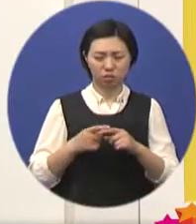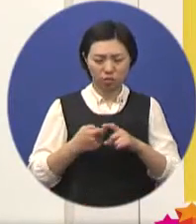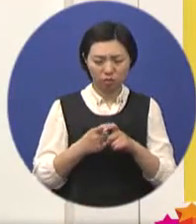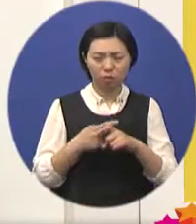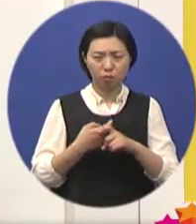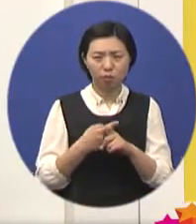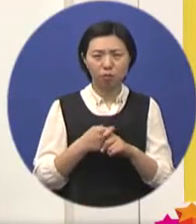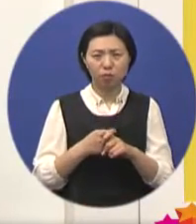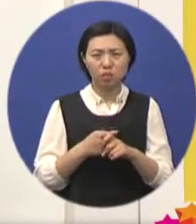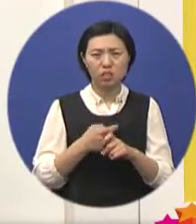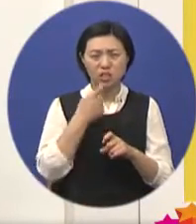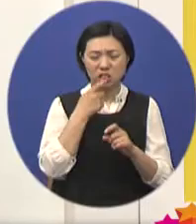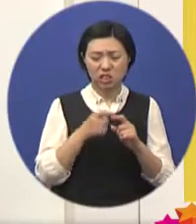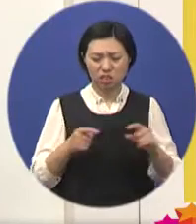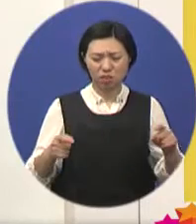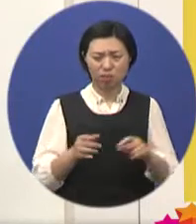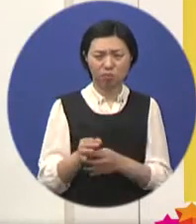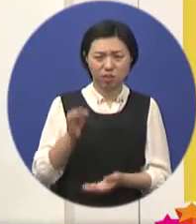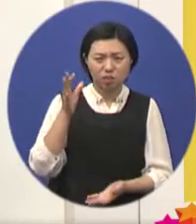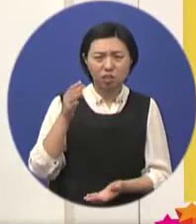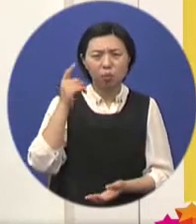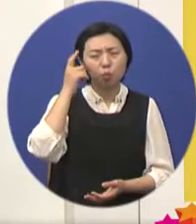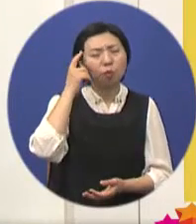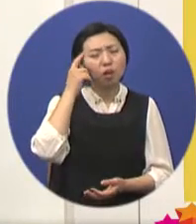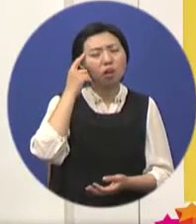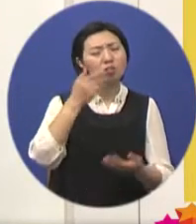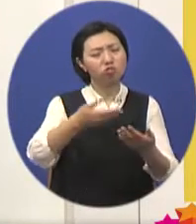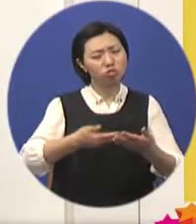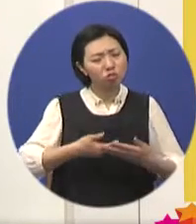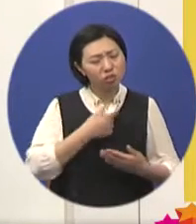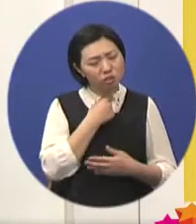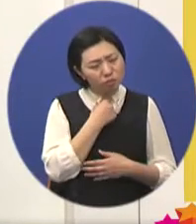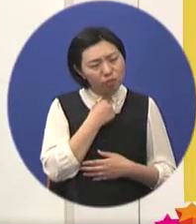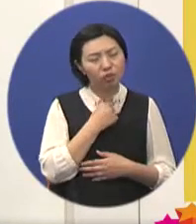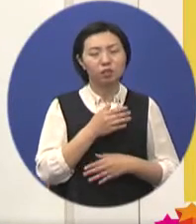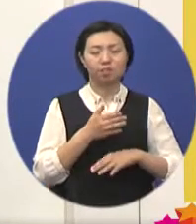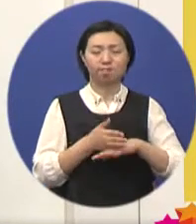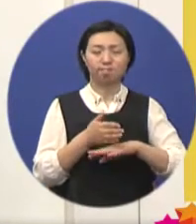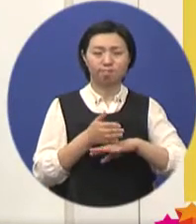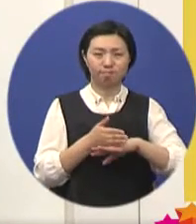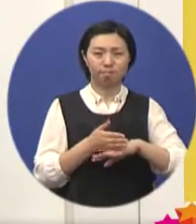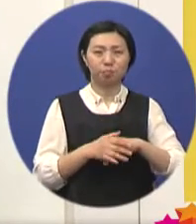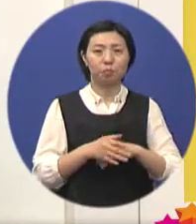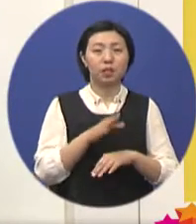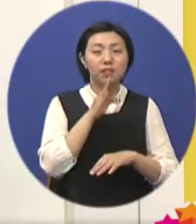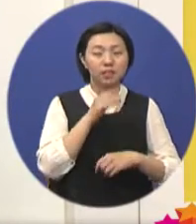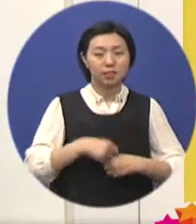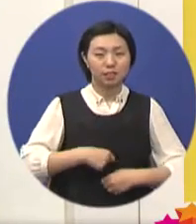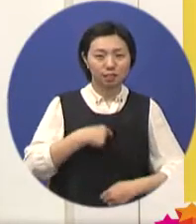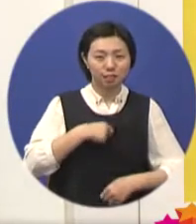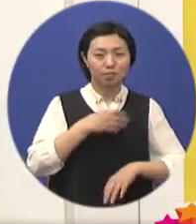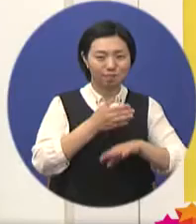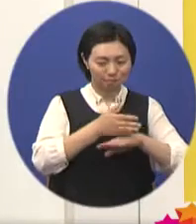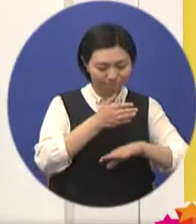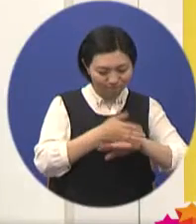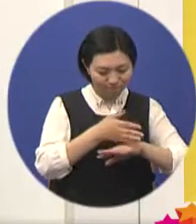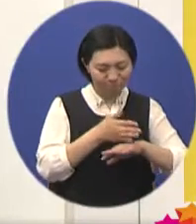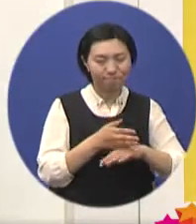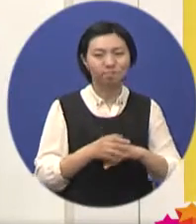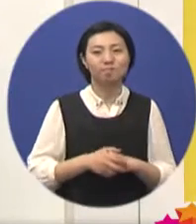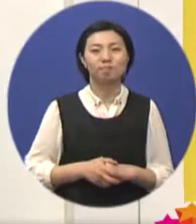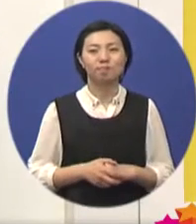그 실값도 그러니까요. 비싼데 왜 해주고 싶었는지. 감사. 예, 고맙고 감사하죠. 네. 네, 정말 감사드립니다. 고맙습니다.